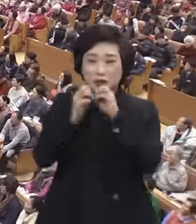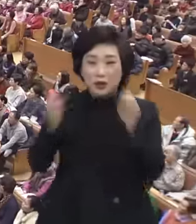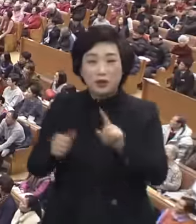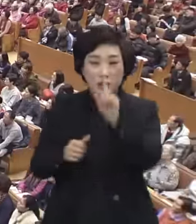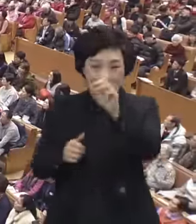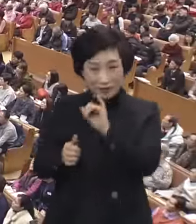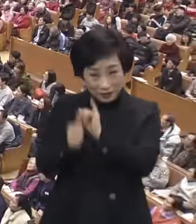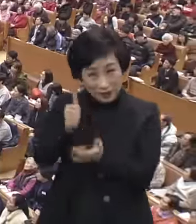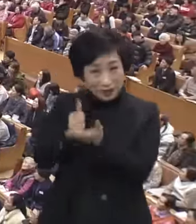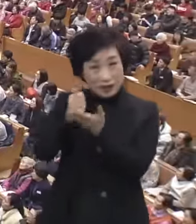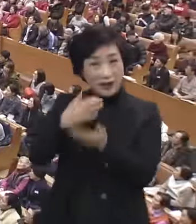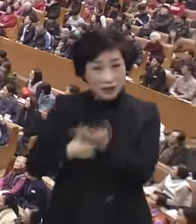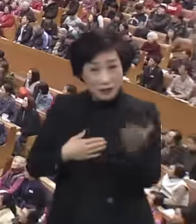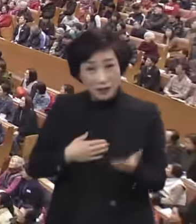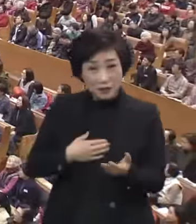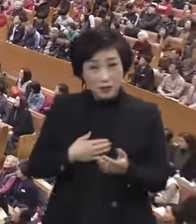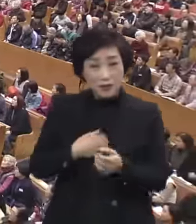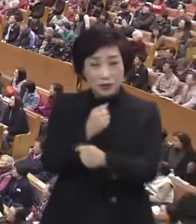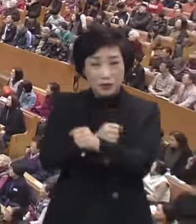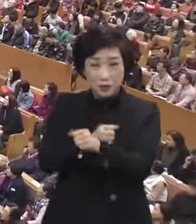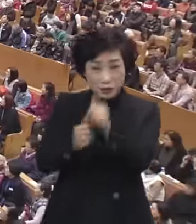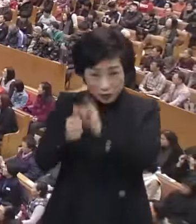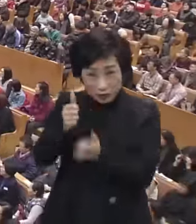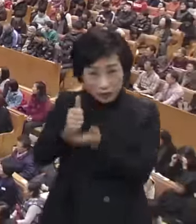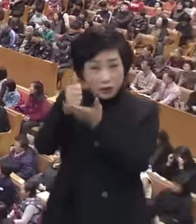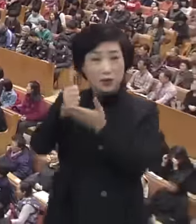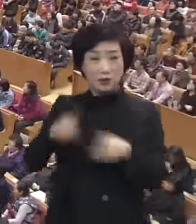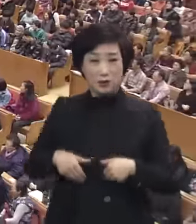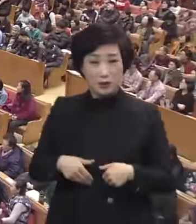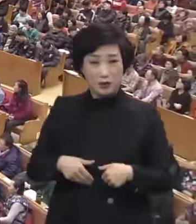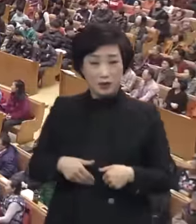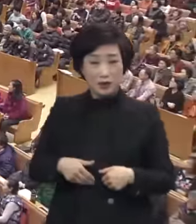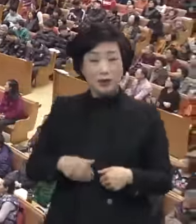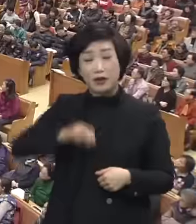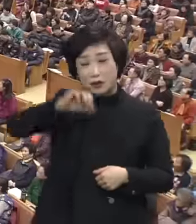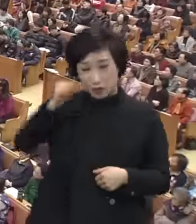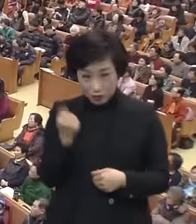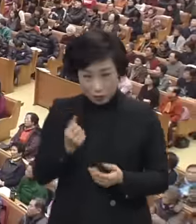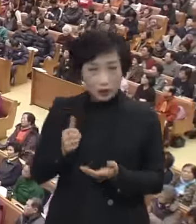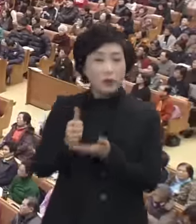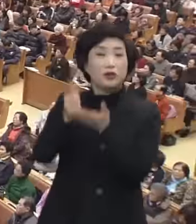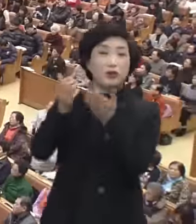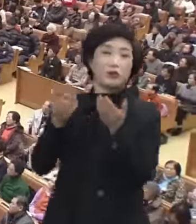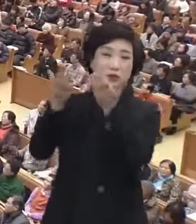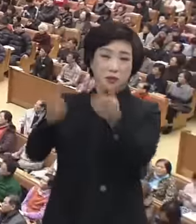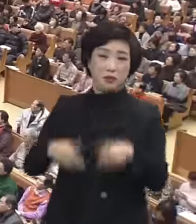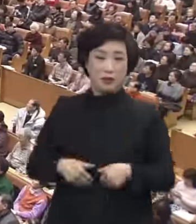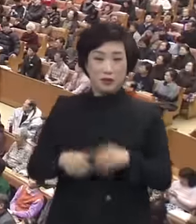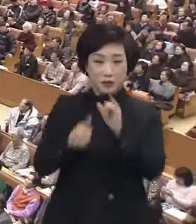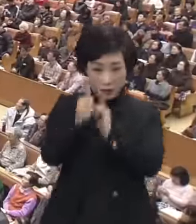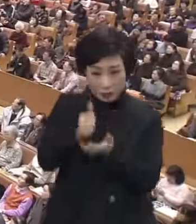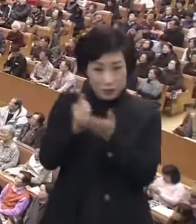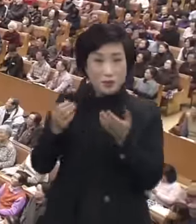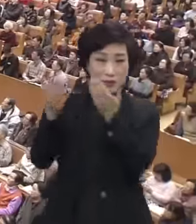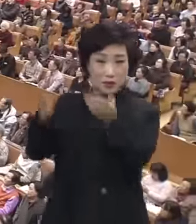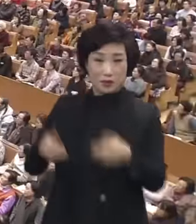전도의 충성, 수고의 충성, 순종의 충성, 섬김의